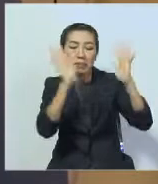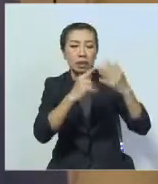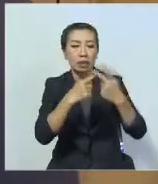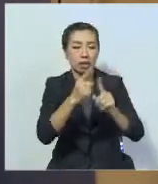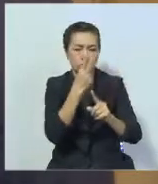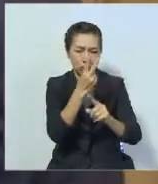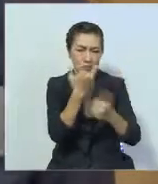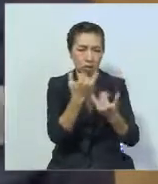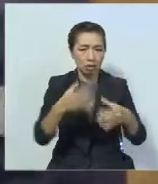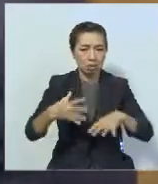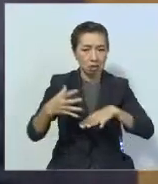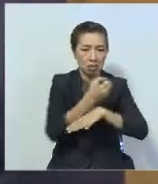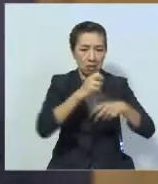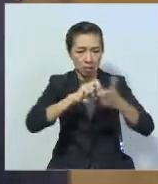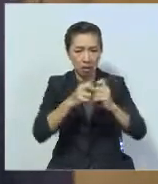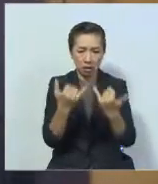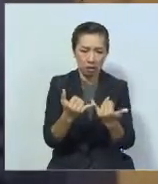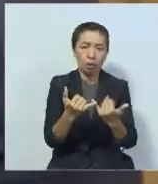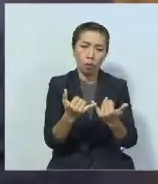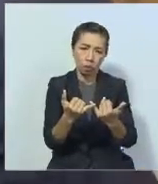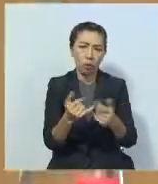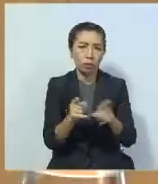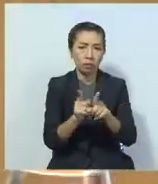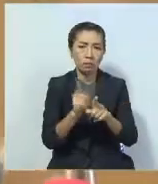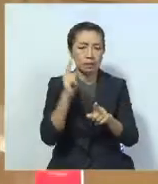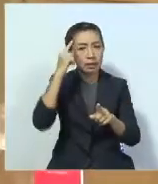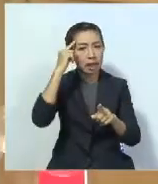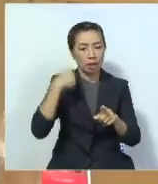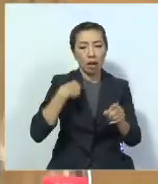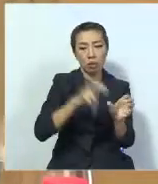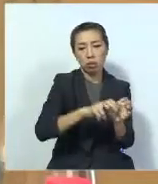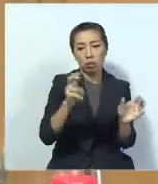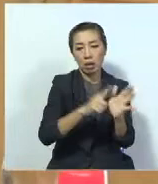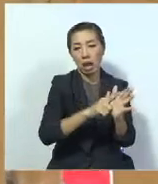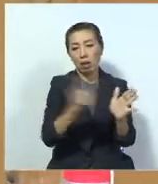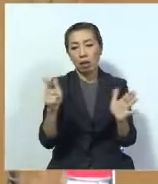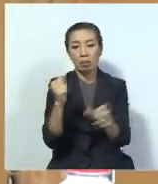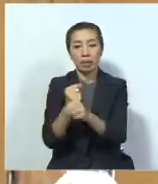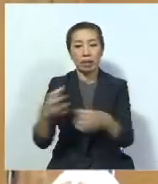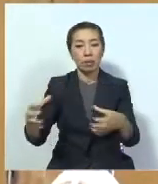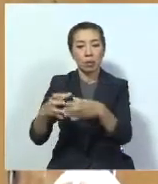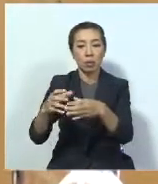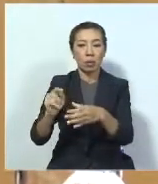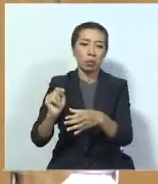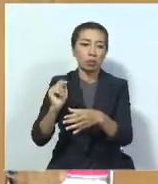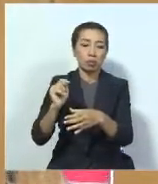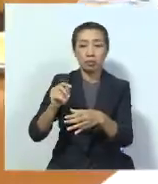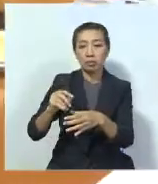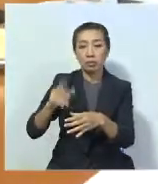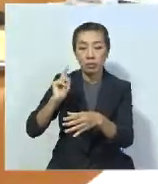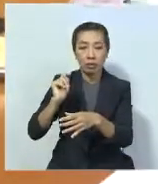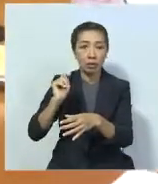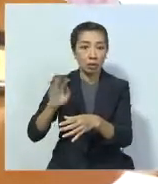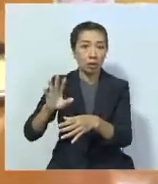นว่าสถานการณ์การเมืองวันนี้มีความจำเป็นและจะเป็นประโยชน์ถ้าหากตนเองไปทำงานที่พรรคไทยรักษาชา